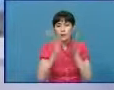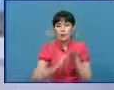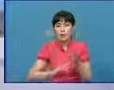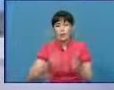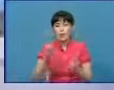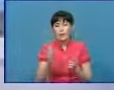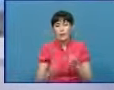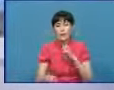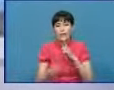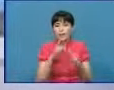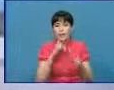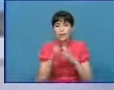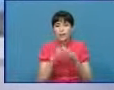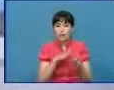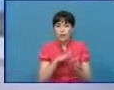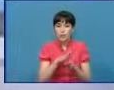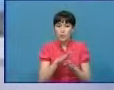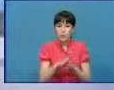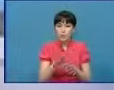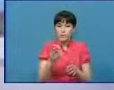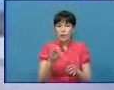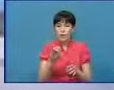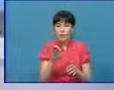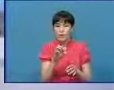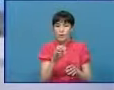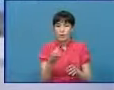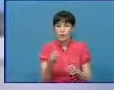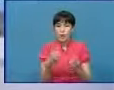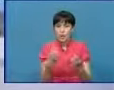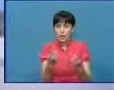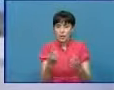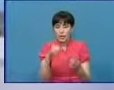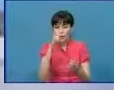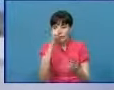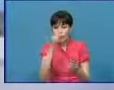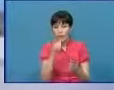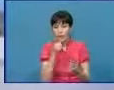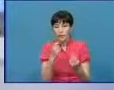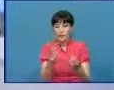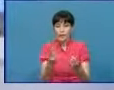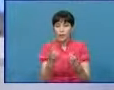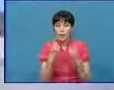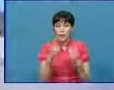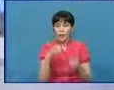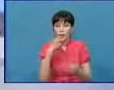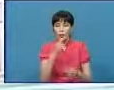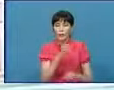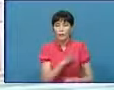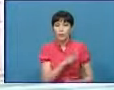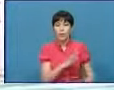баспасөз мәслихатын өткізіп, Рамазан айының құндылықтары туралы айтып берді.